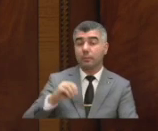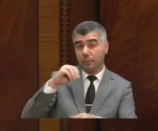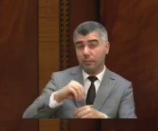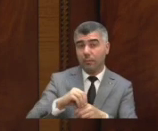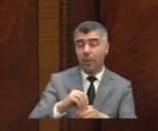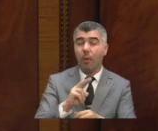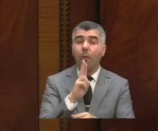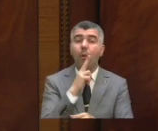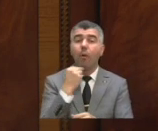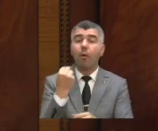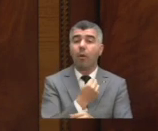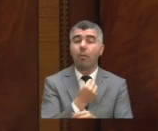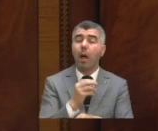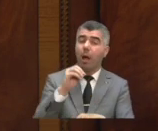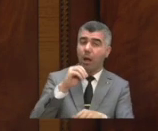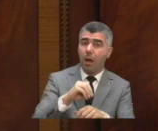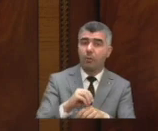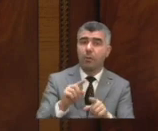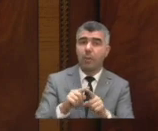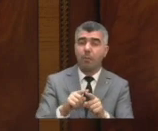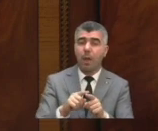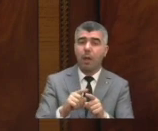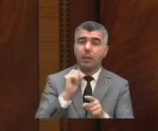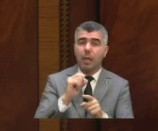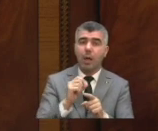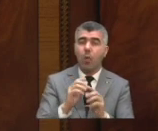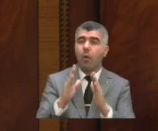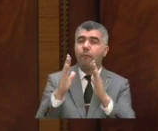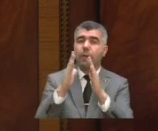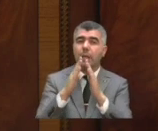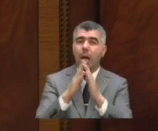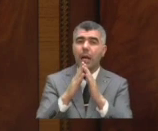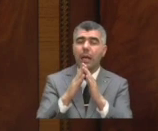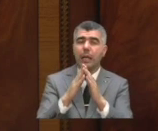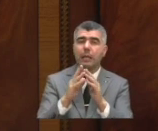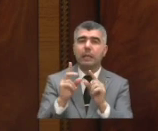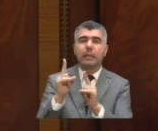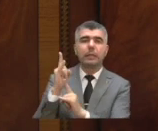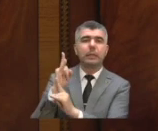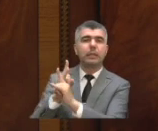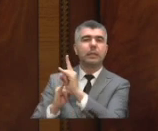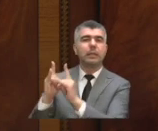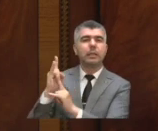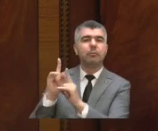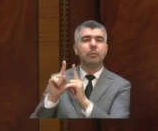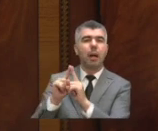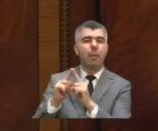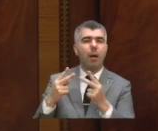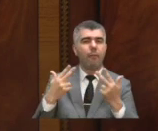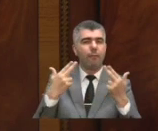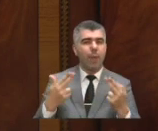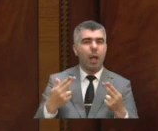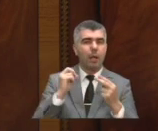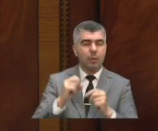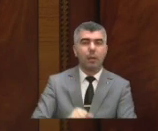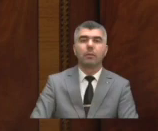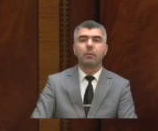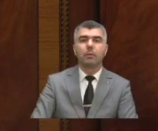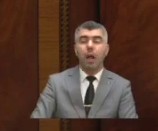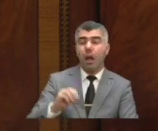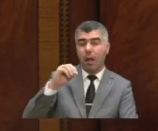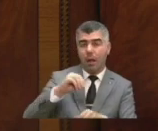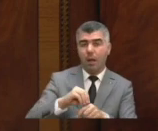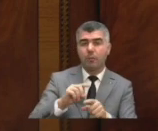بالجانب المتعلق بالمحافظه على المباني التق والتراث المعماري بصفه عامه وباعا